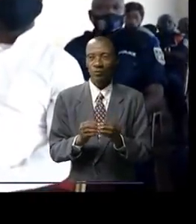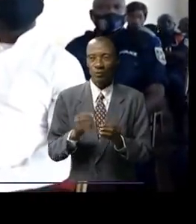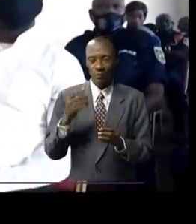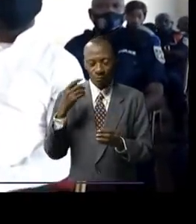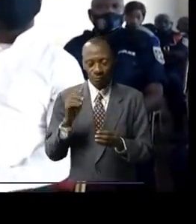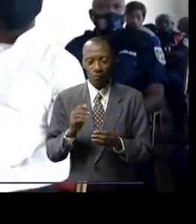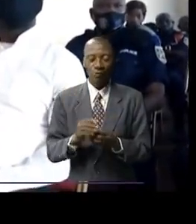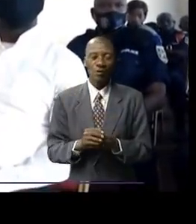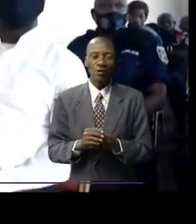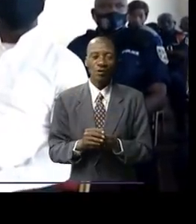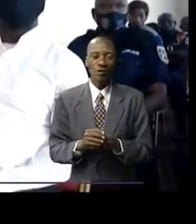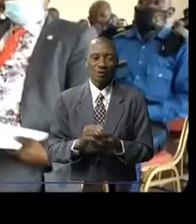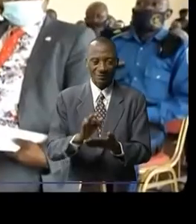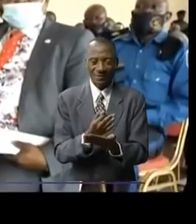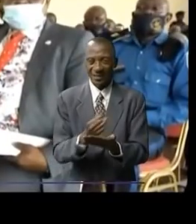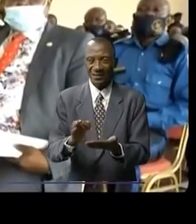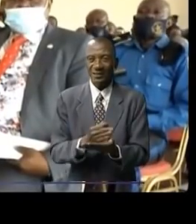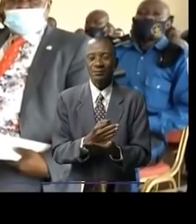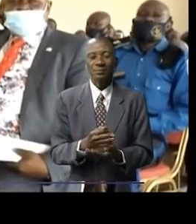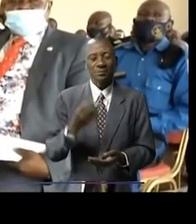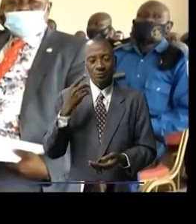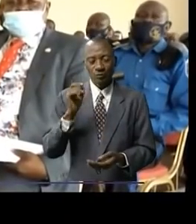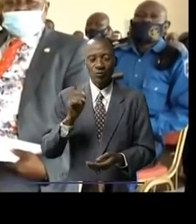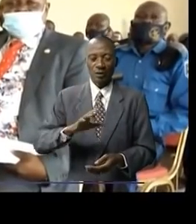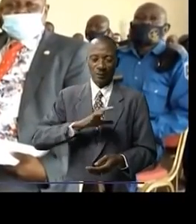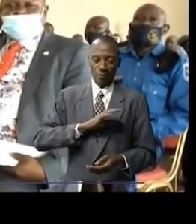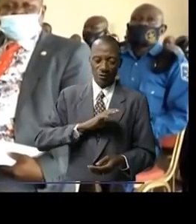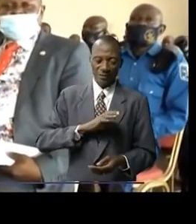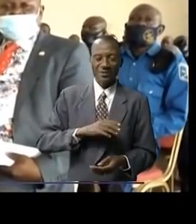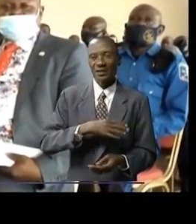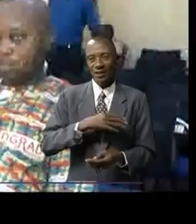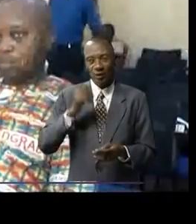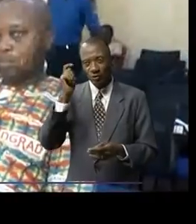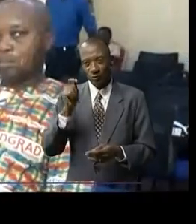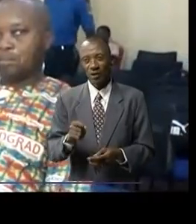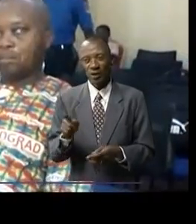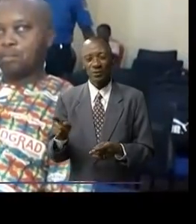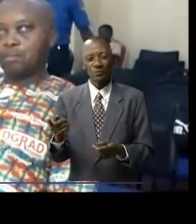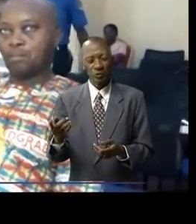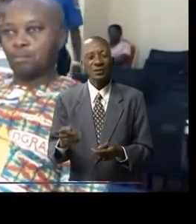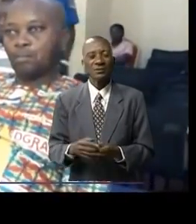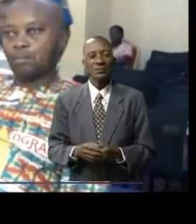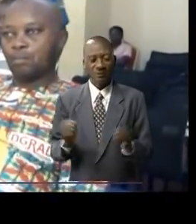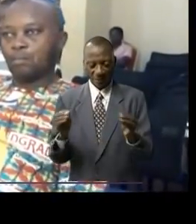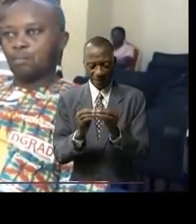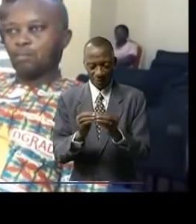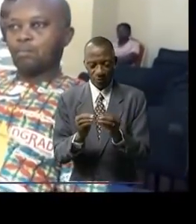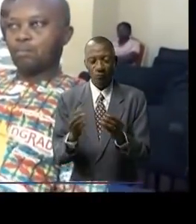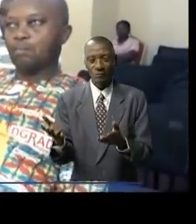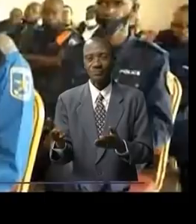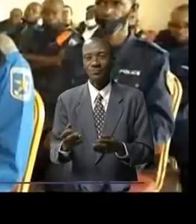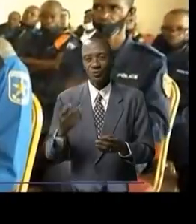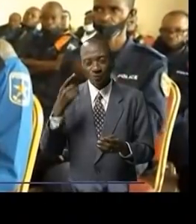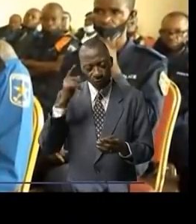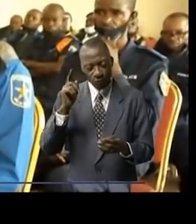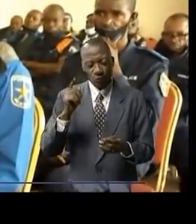police judiciaire en vue de maximiser les recettes publiques, conformément à la vision du chef de l'État, Félix Antoine Tshisekedi